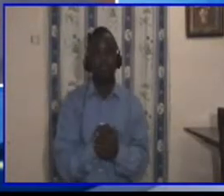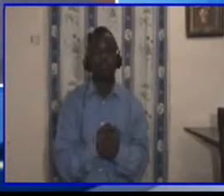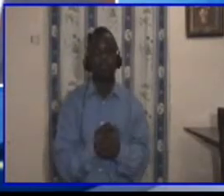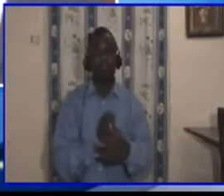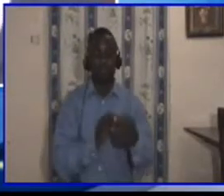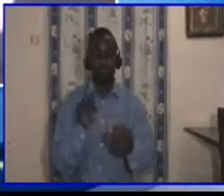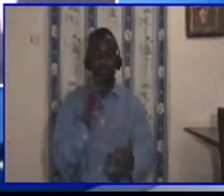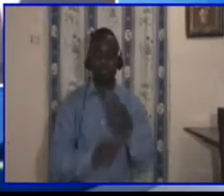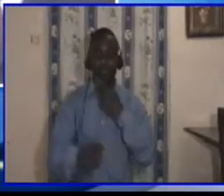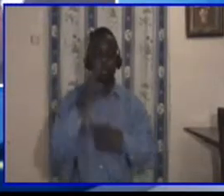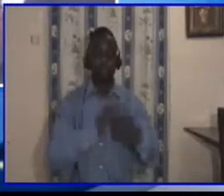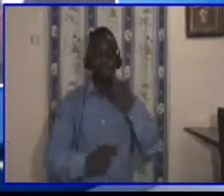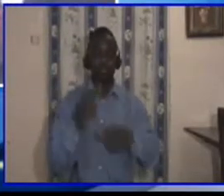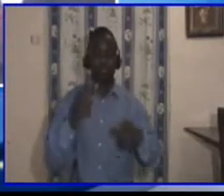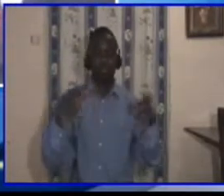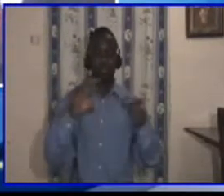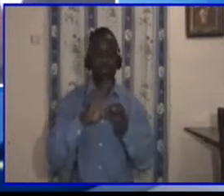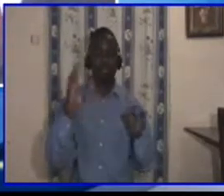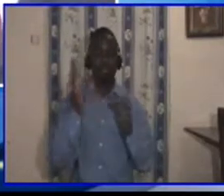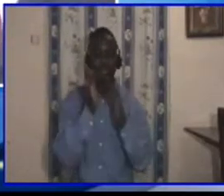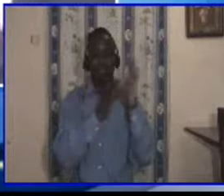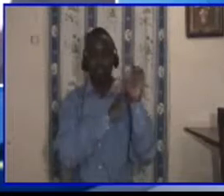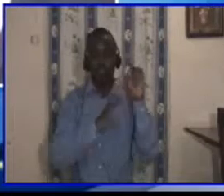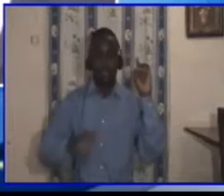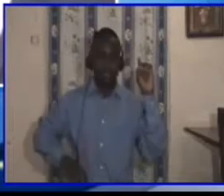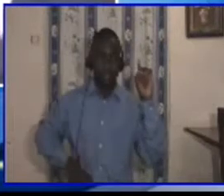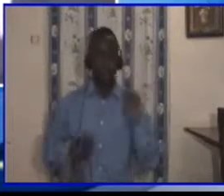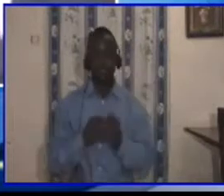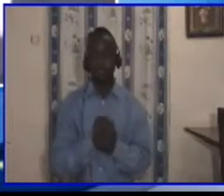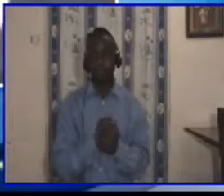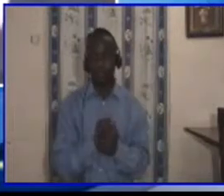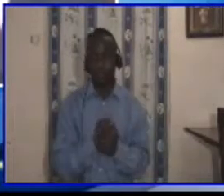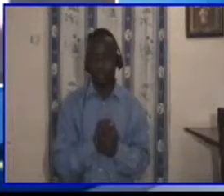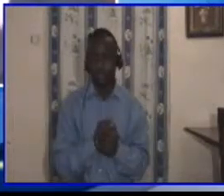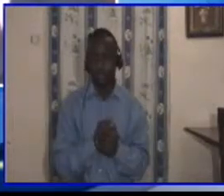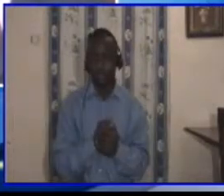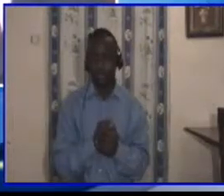per essere pronti per il ritorno di cristo